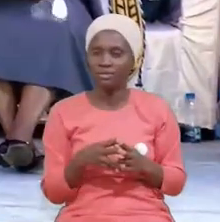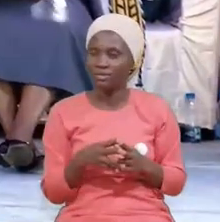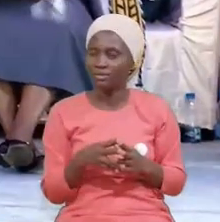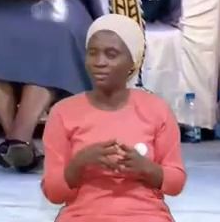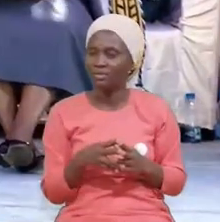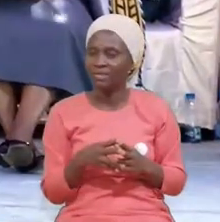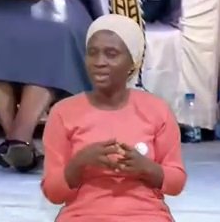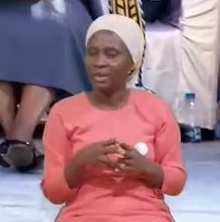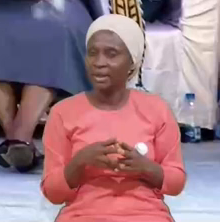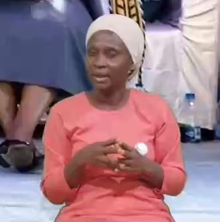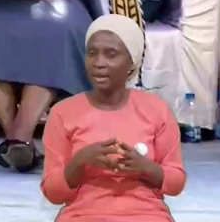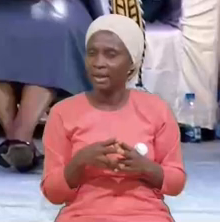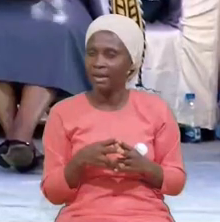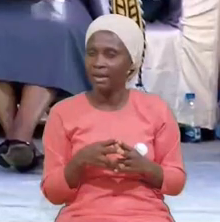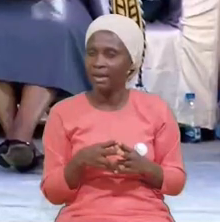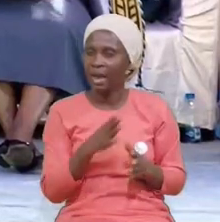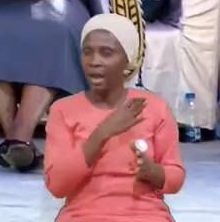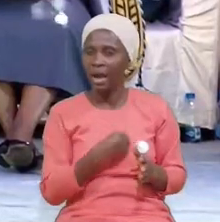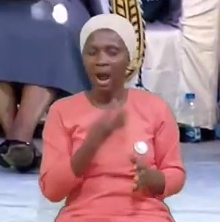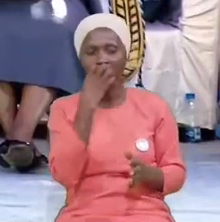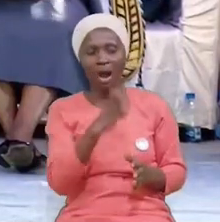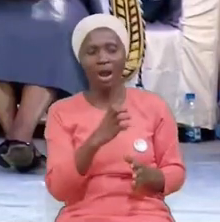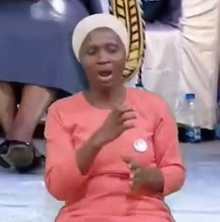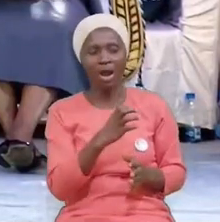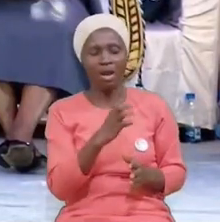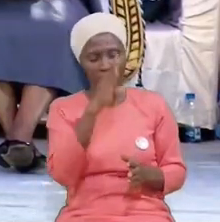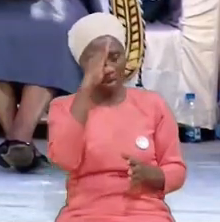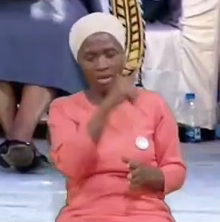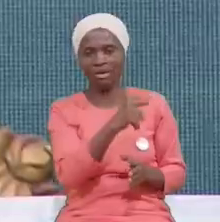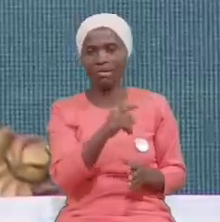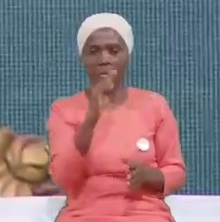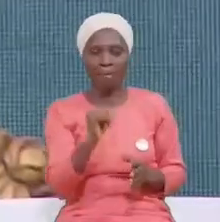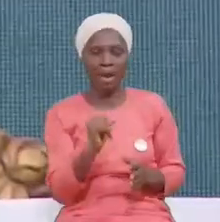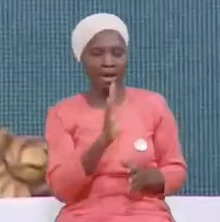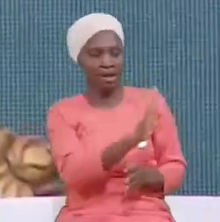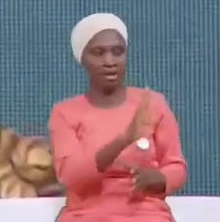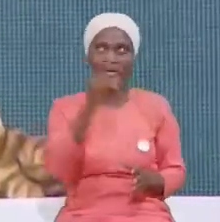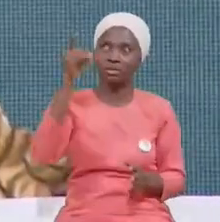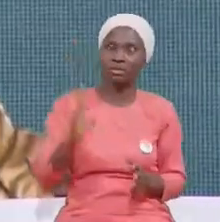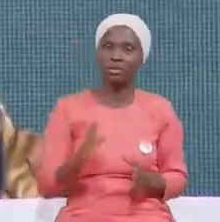Et il a maudit par ses dieux.